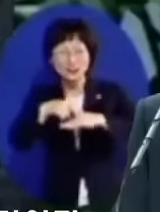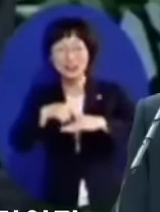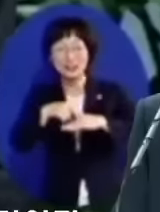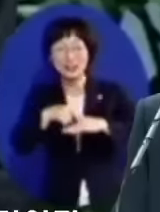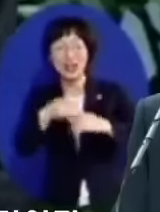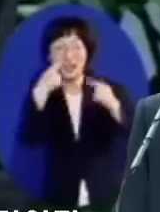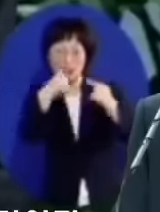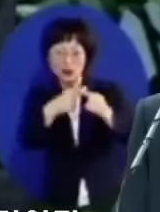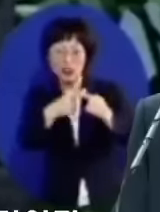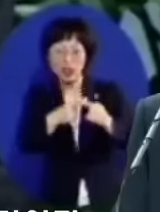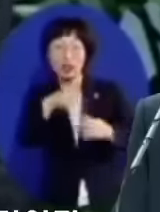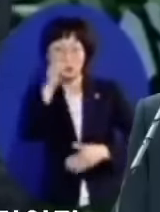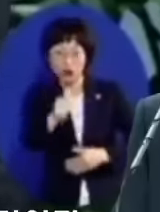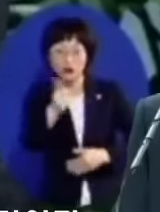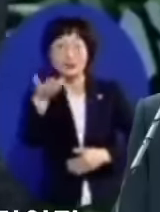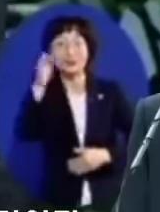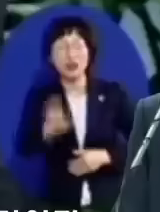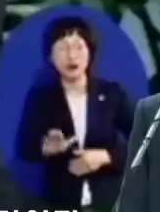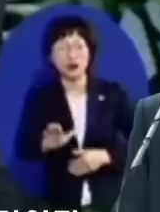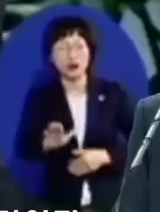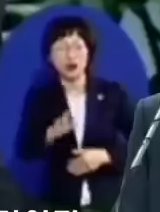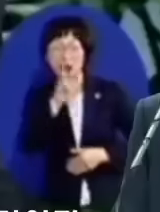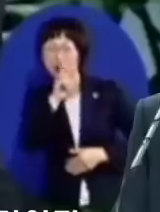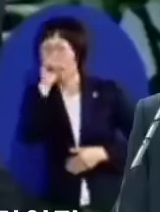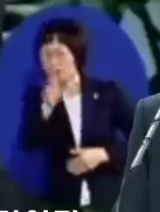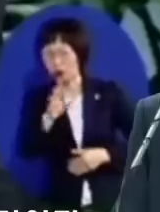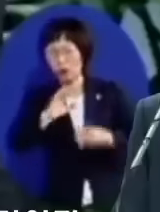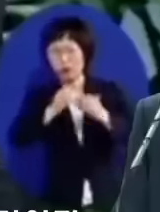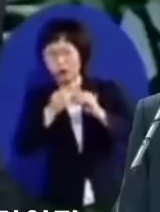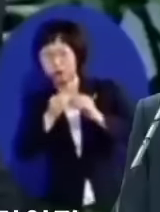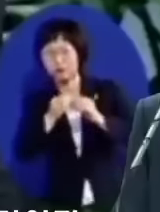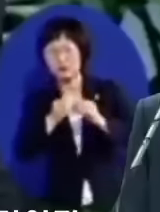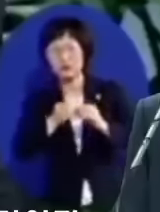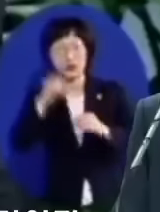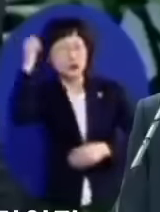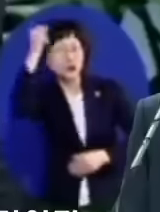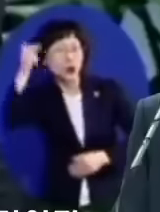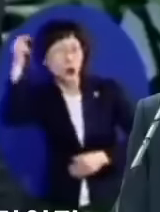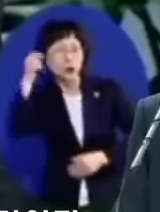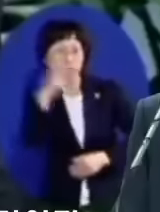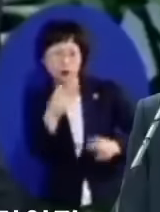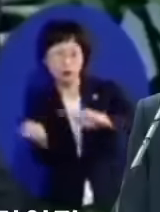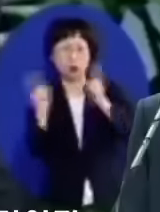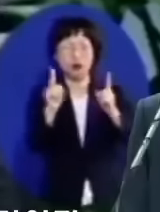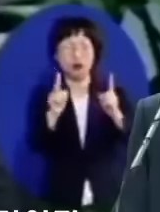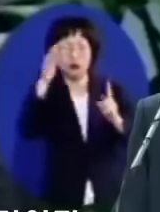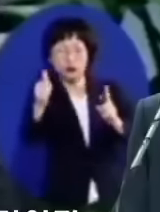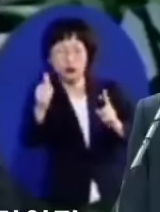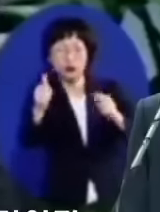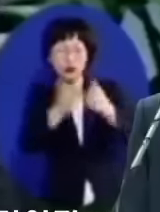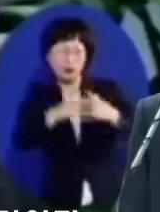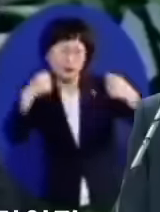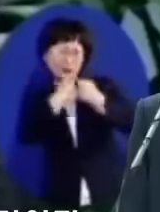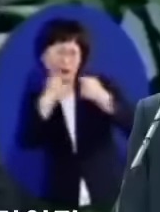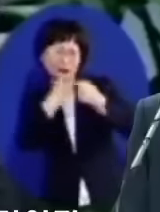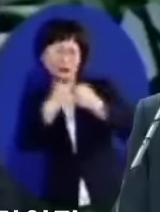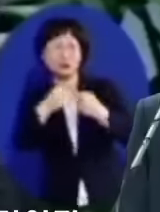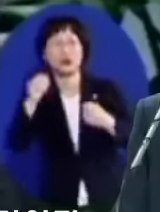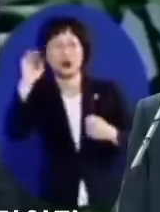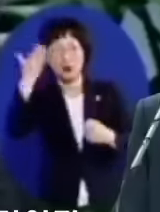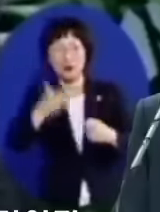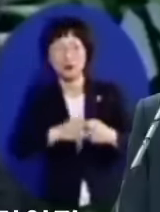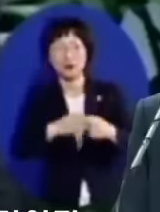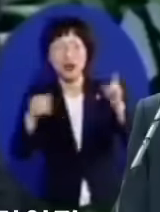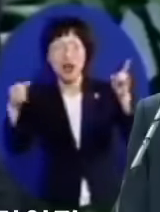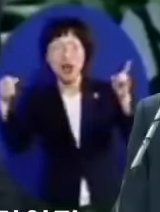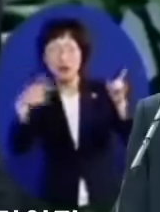첫째 주인이었는데 얼토당토하게 영혼이란 다른 주인이 생겨나서 주도권 싸움이 벌어지는 것입니다. 에베소서